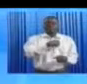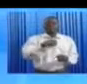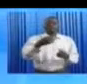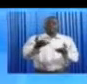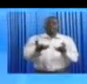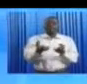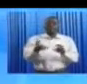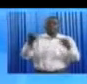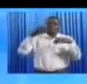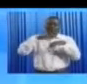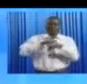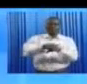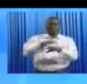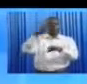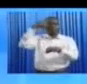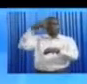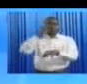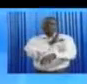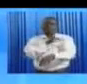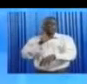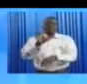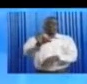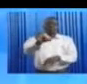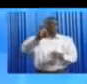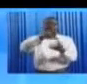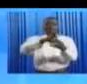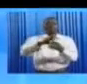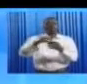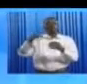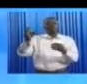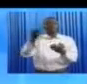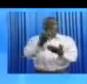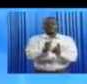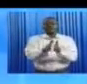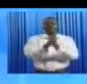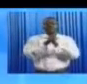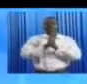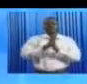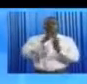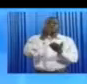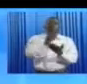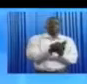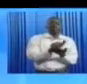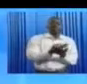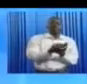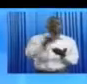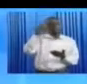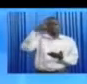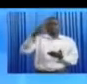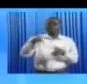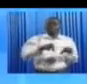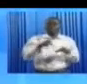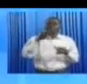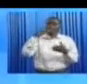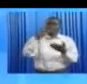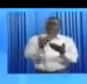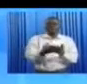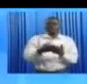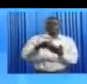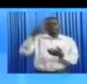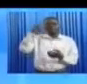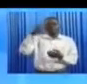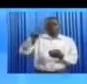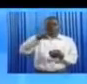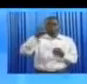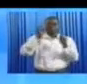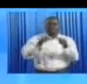veulent renforcer leur stratégie organisationnelle et de mobilisation de ressources pour une plus grande efficacité. Reportage